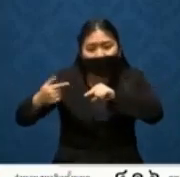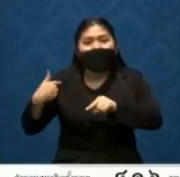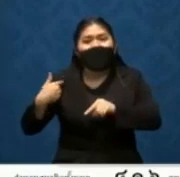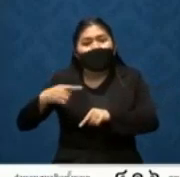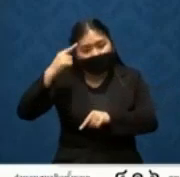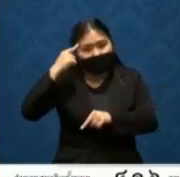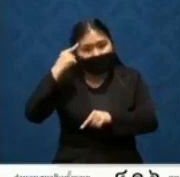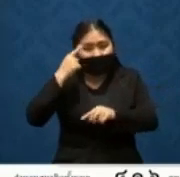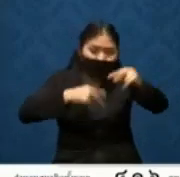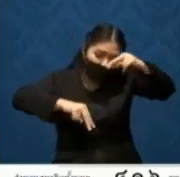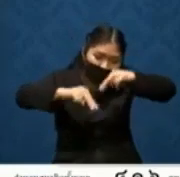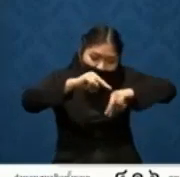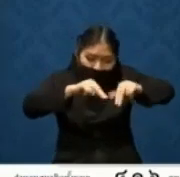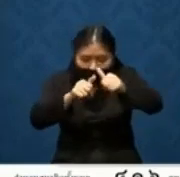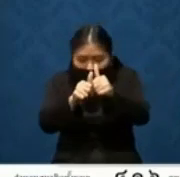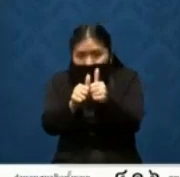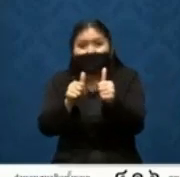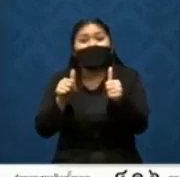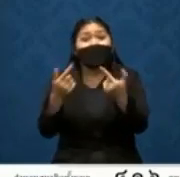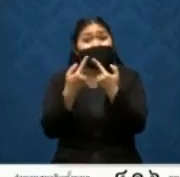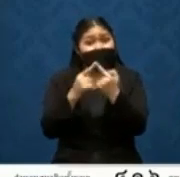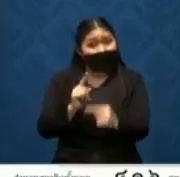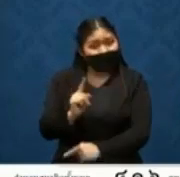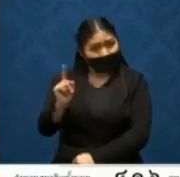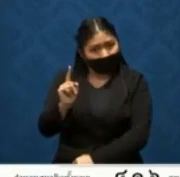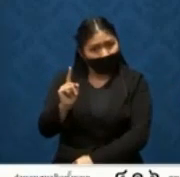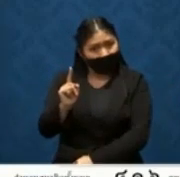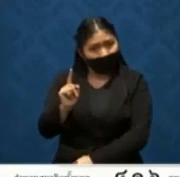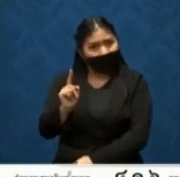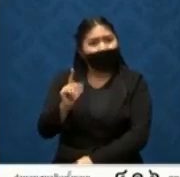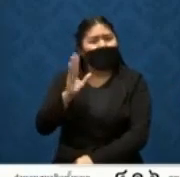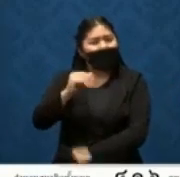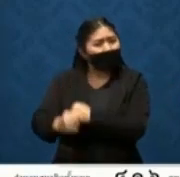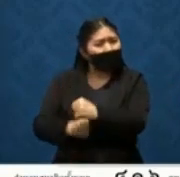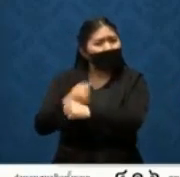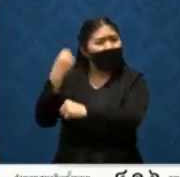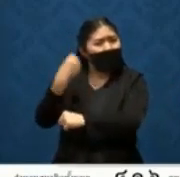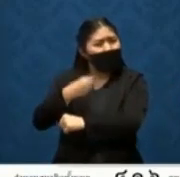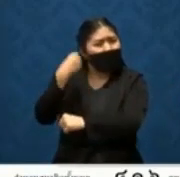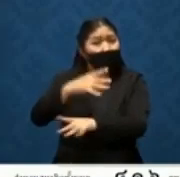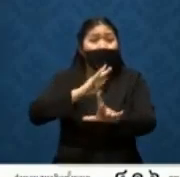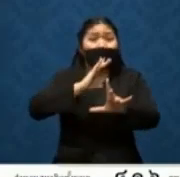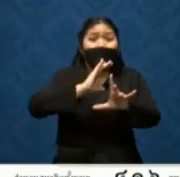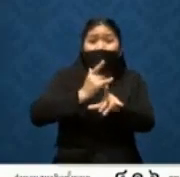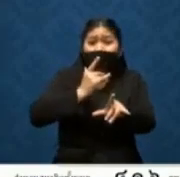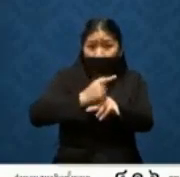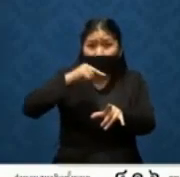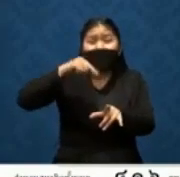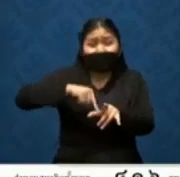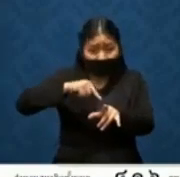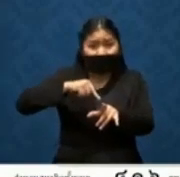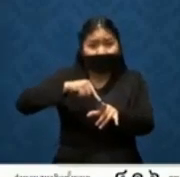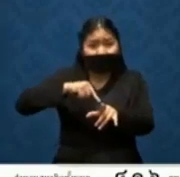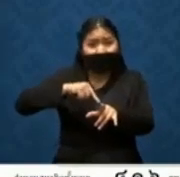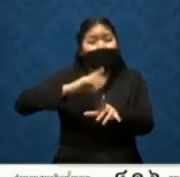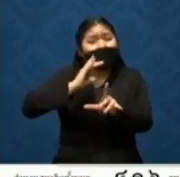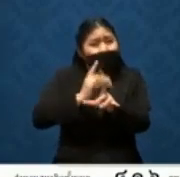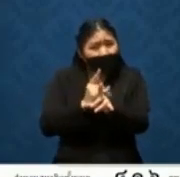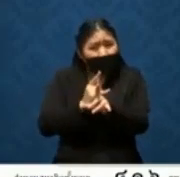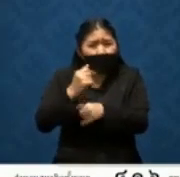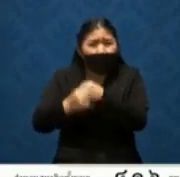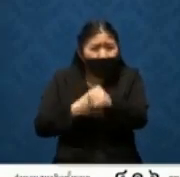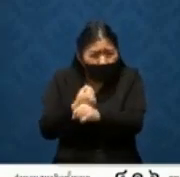มีการควบคุมที่ดีแต่ในทางกลับกันในแต่ละปีสุราาหรือเหล้าที่ชาวบ้านจะเข้าใจแต่ละปีเสีย